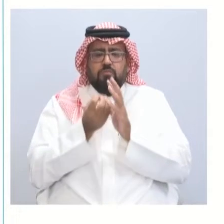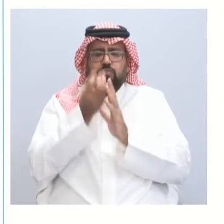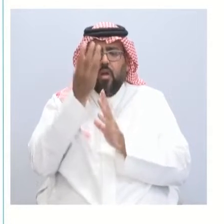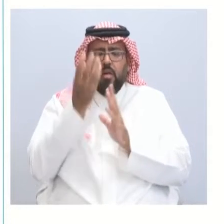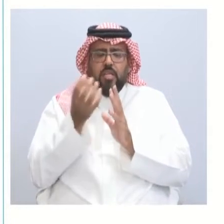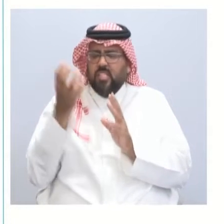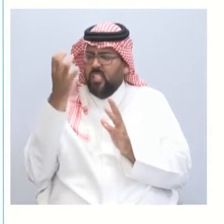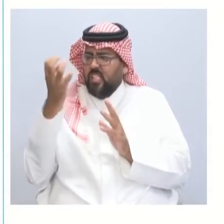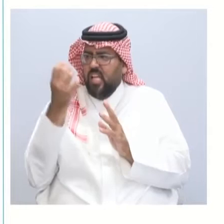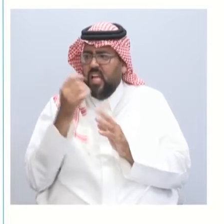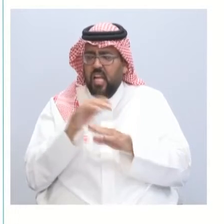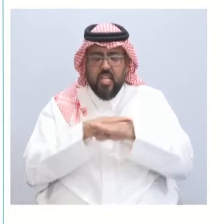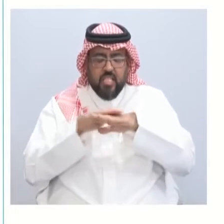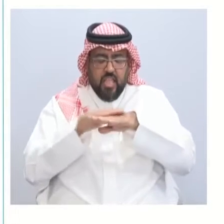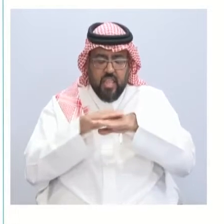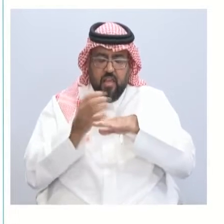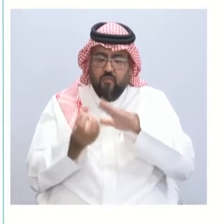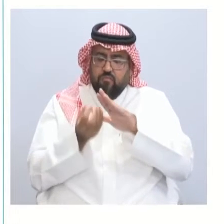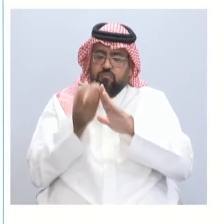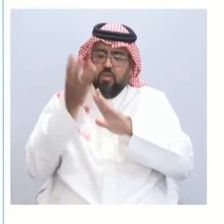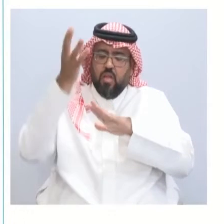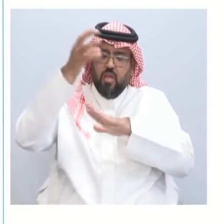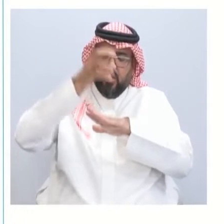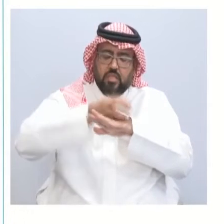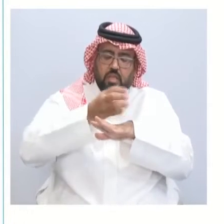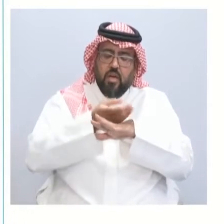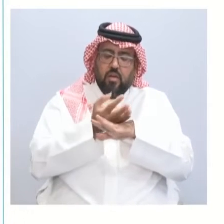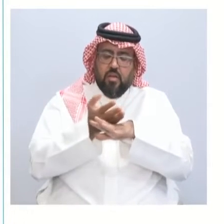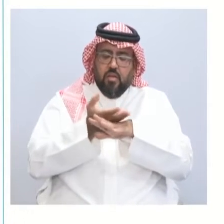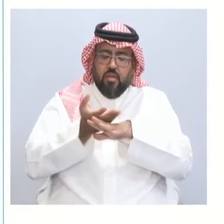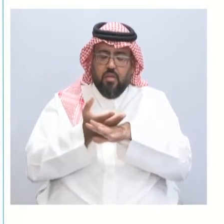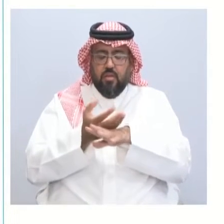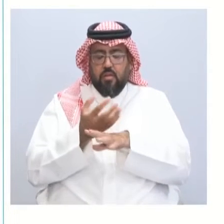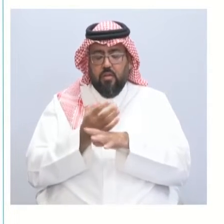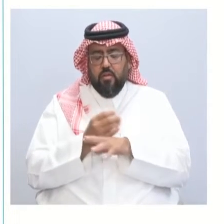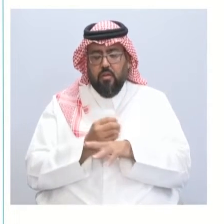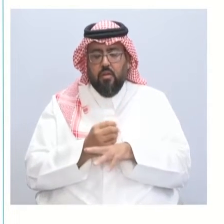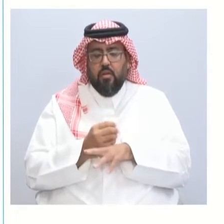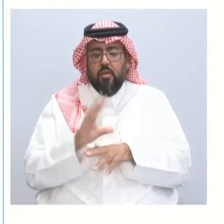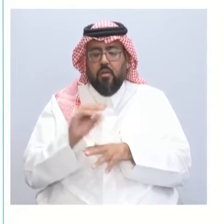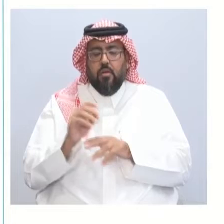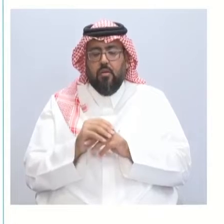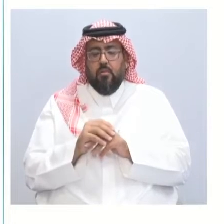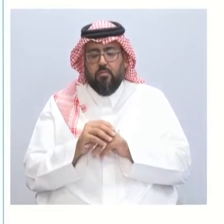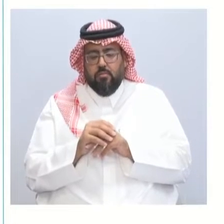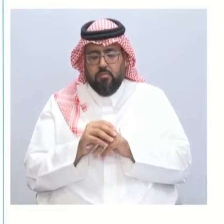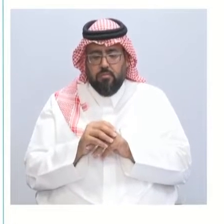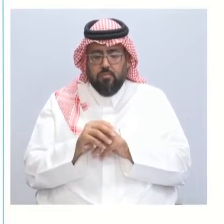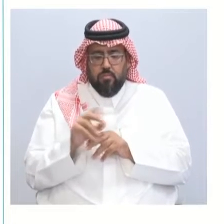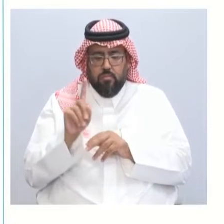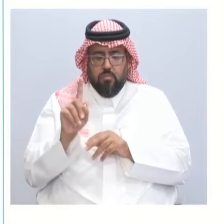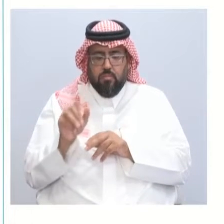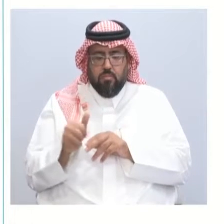متصلبه على سطح الارض على سطح الارض من امثله هذه الصخور